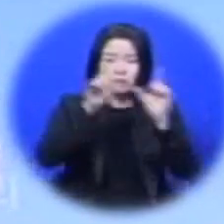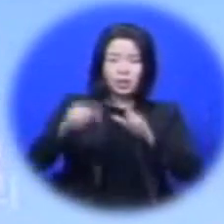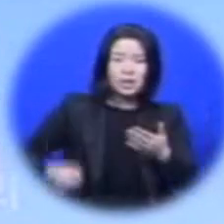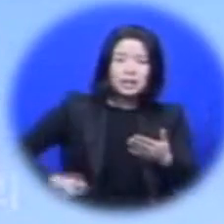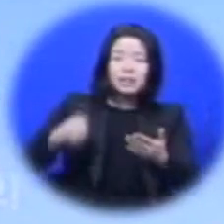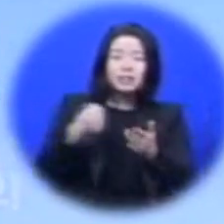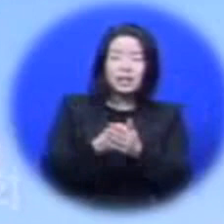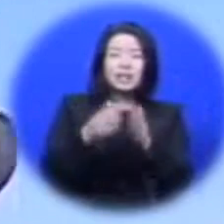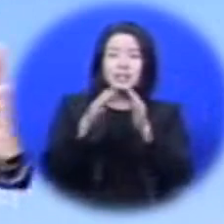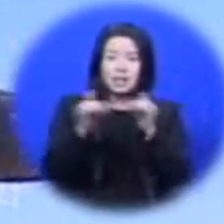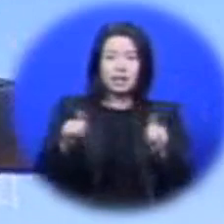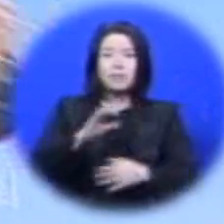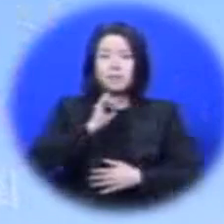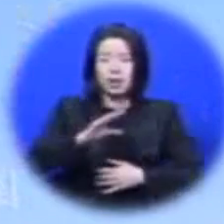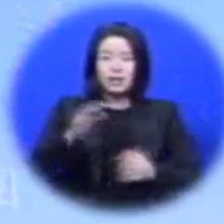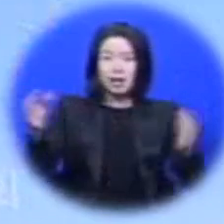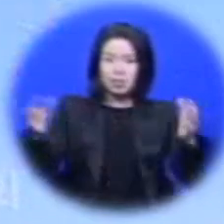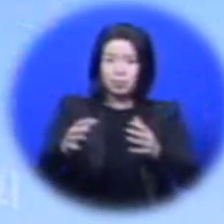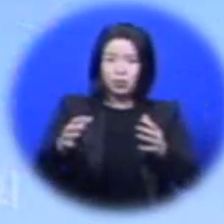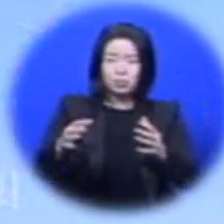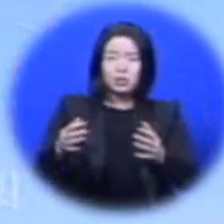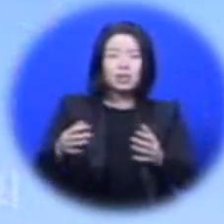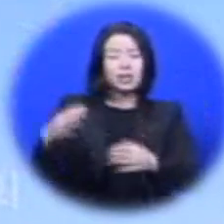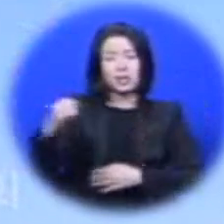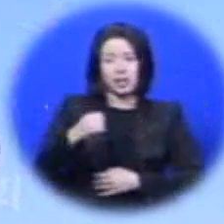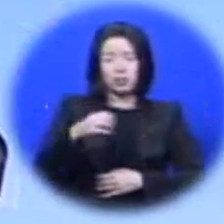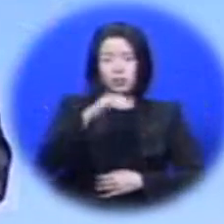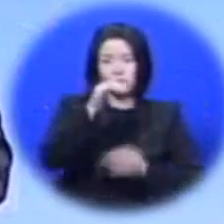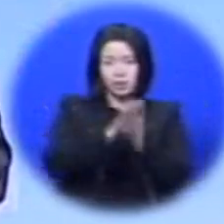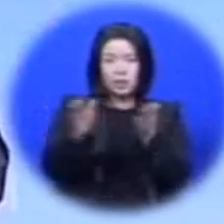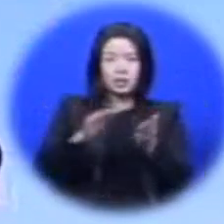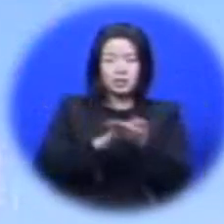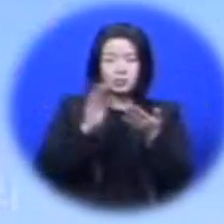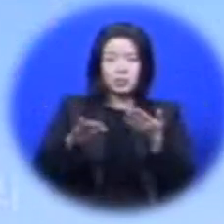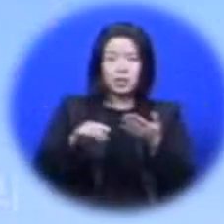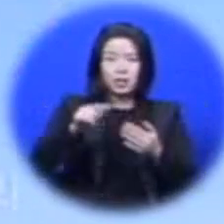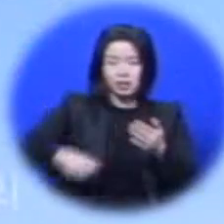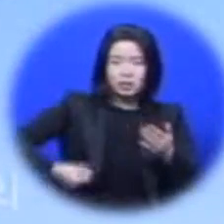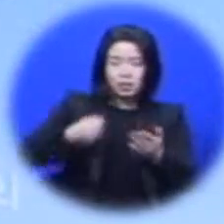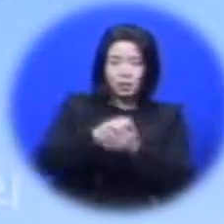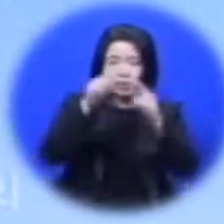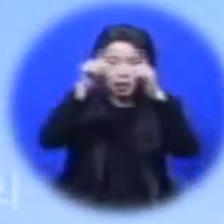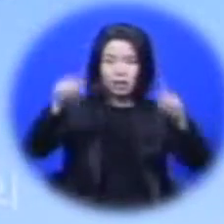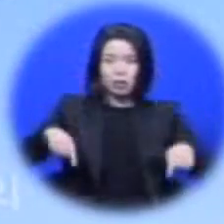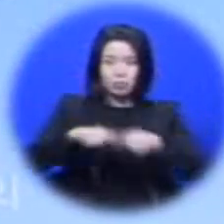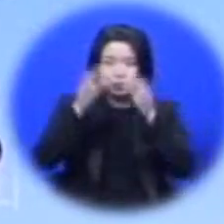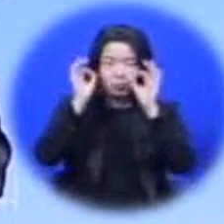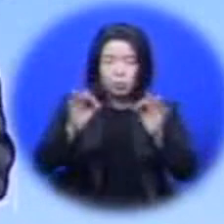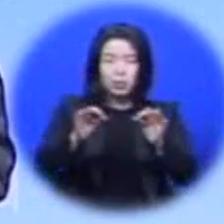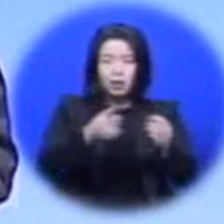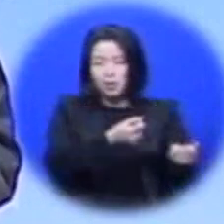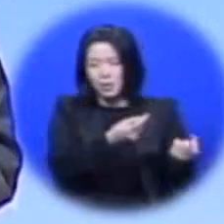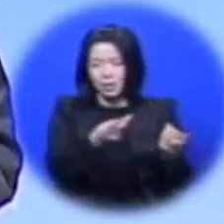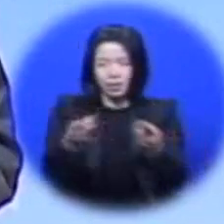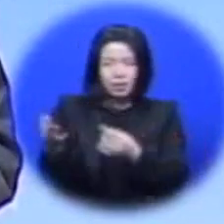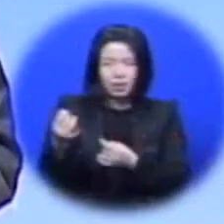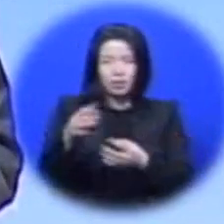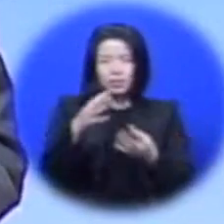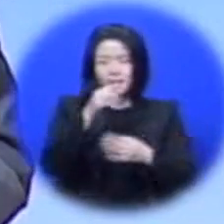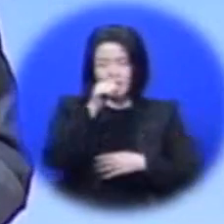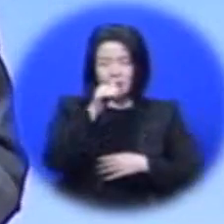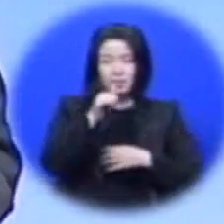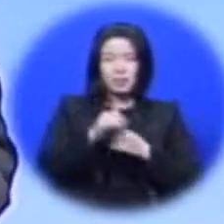결단한 사람들만 이제 모임을 가졌어요. 그때 그 결단했던 결단문을 보면 별의별 결단이 다